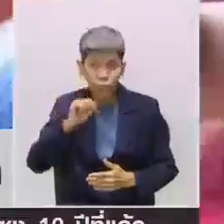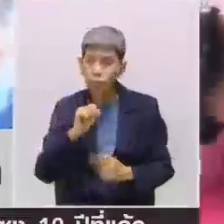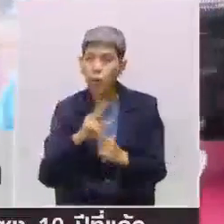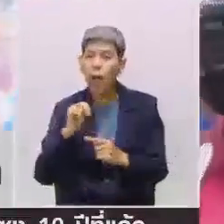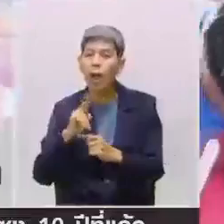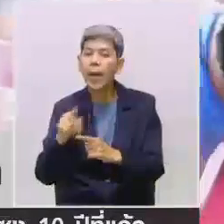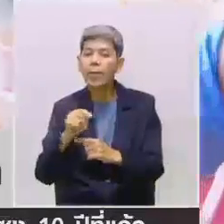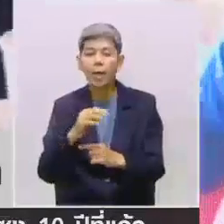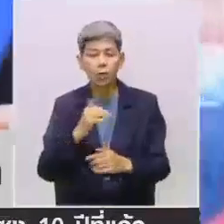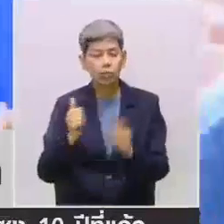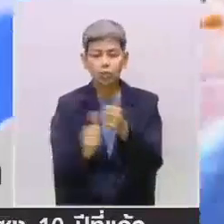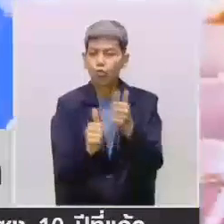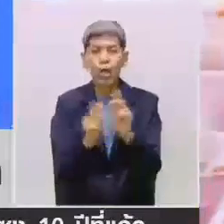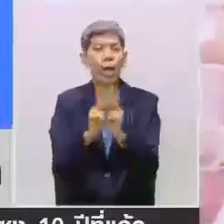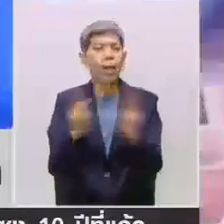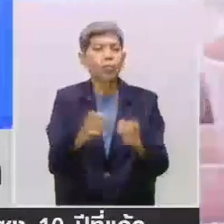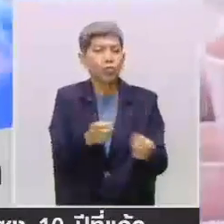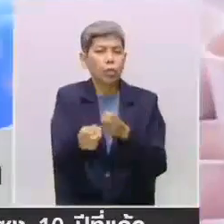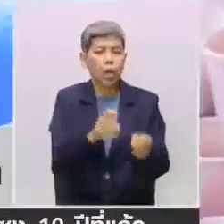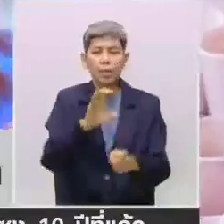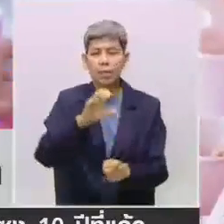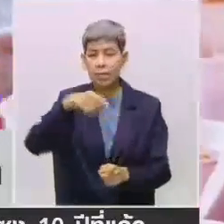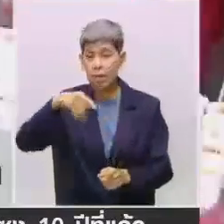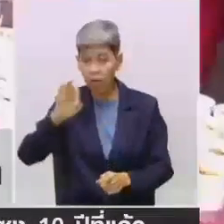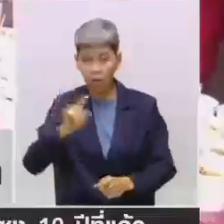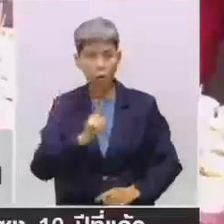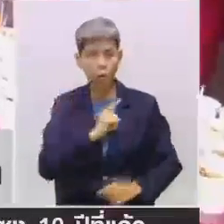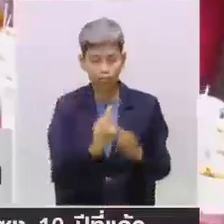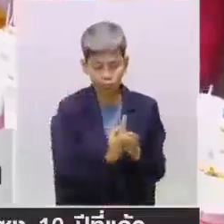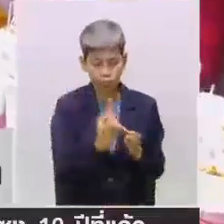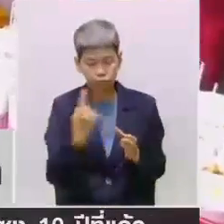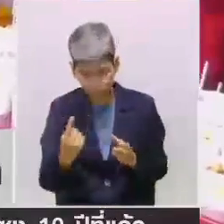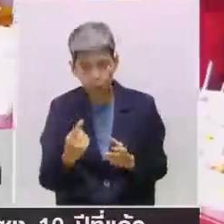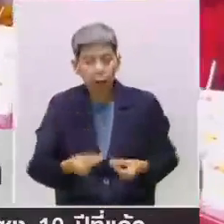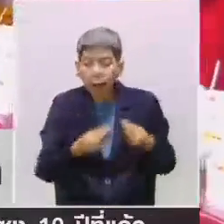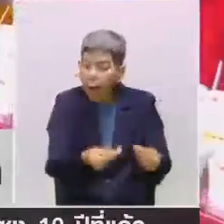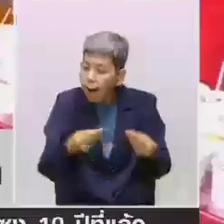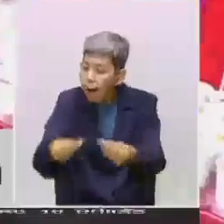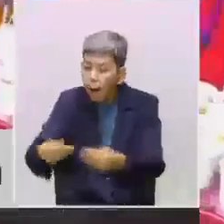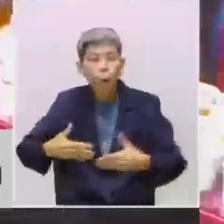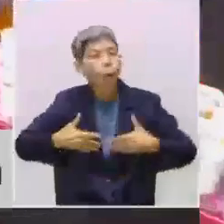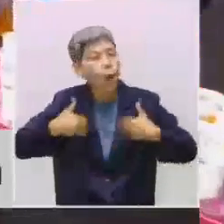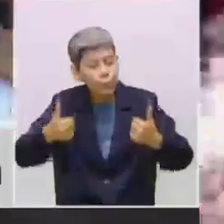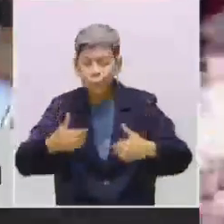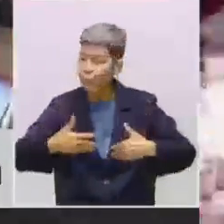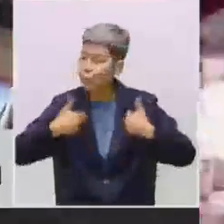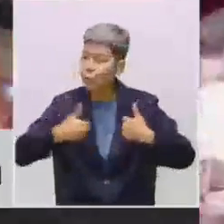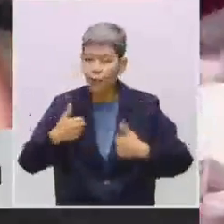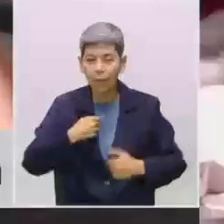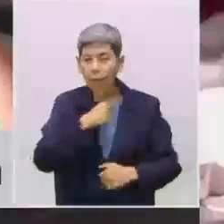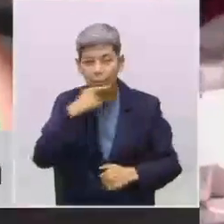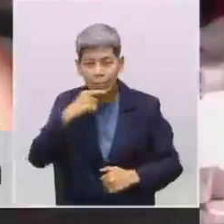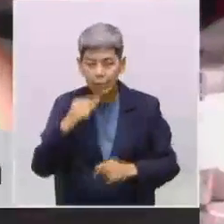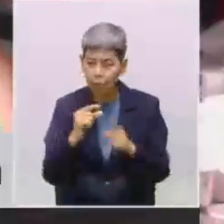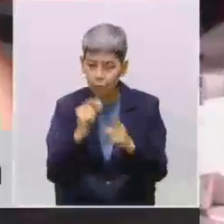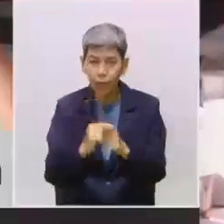นันท์สร้างอำไพผู้ช่วยกรรมการผู้จัดการ CPF เป็นผู้แทนร่วมส่งมอบความสุขความฟินด้วยไส้กรอ